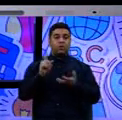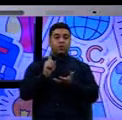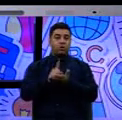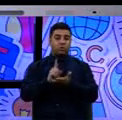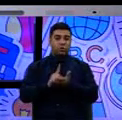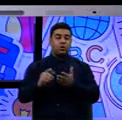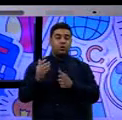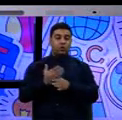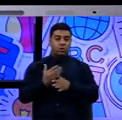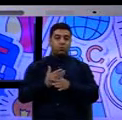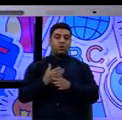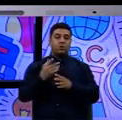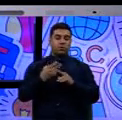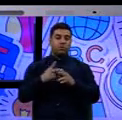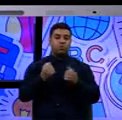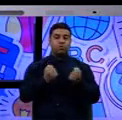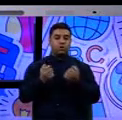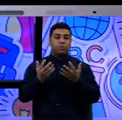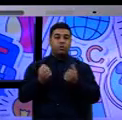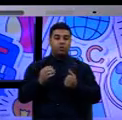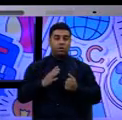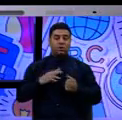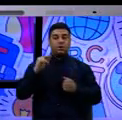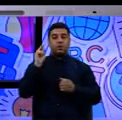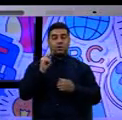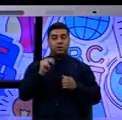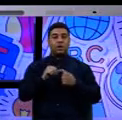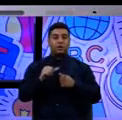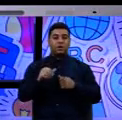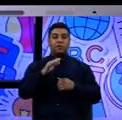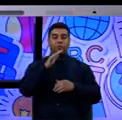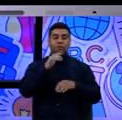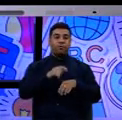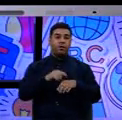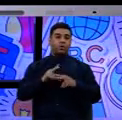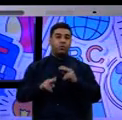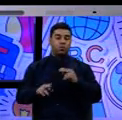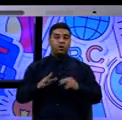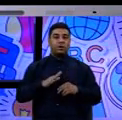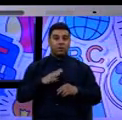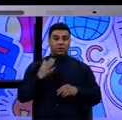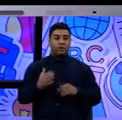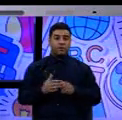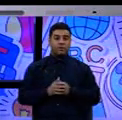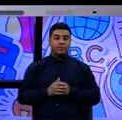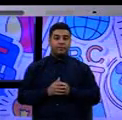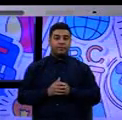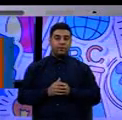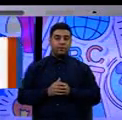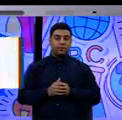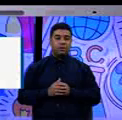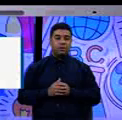mavzularni topshiriqlar orqali mustahkamlab oldik. Darsimizga ajratilgan vaqt ham o'z nihoyasiga yetmoqda.